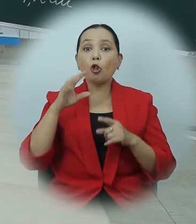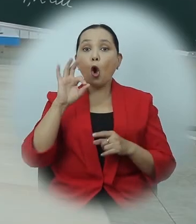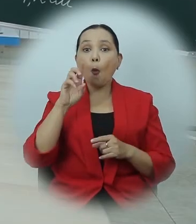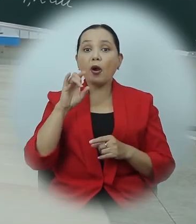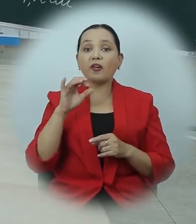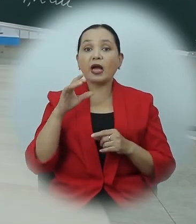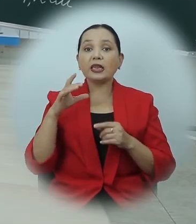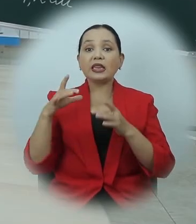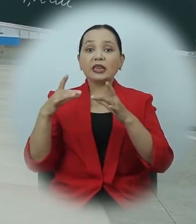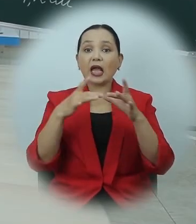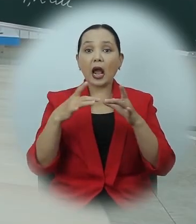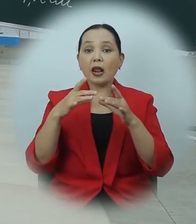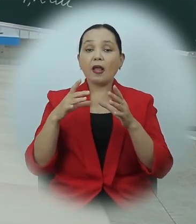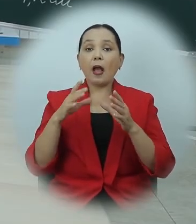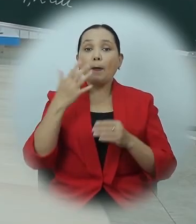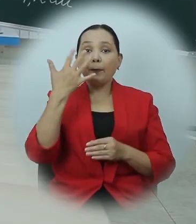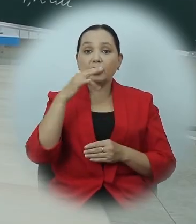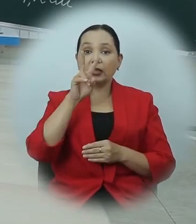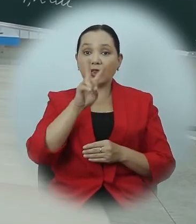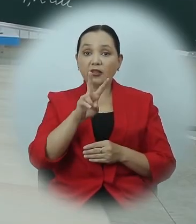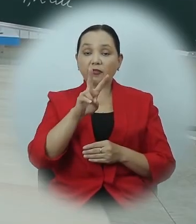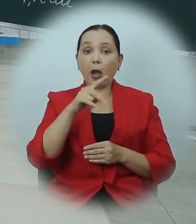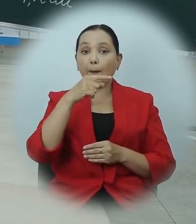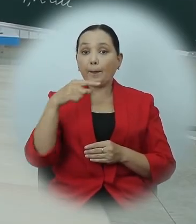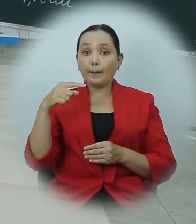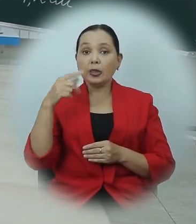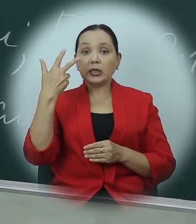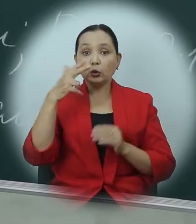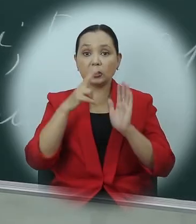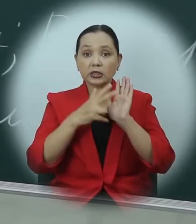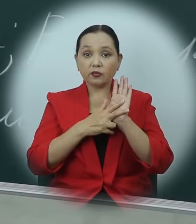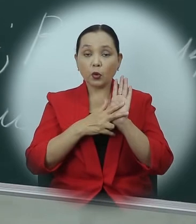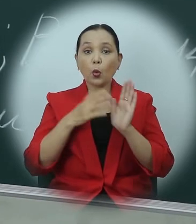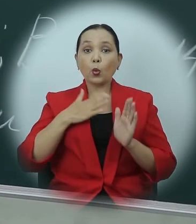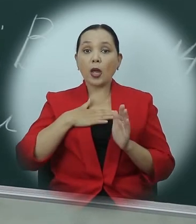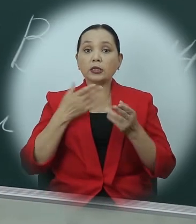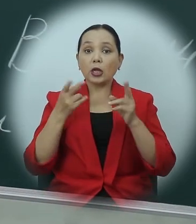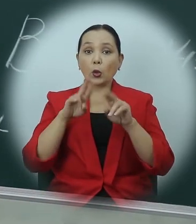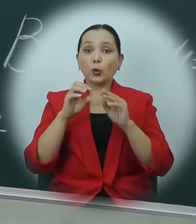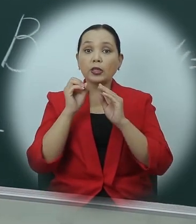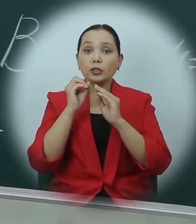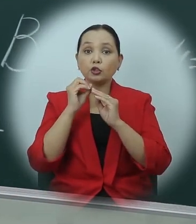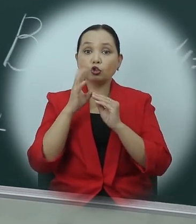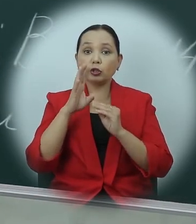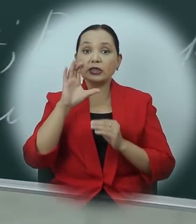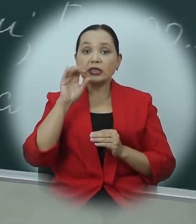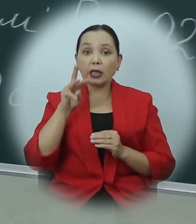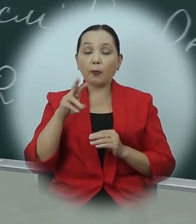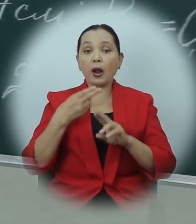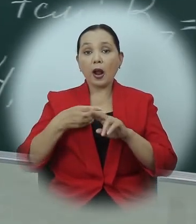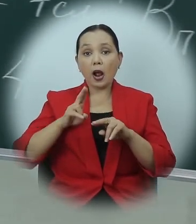с прибавкой. 52 минус 38, у нас остается 14 сантиметров.